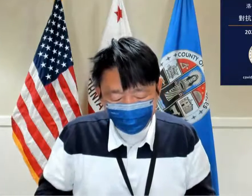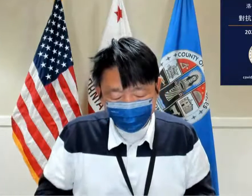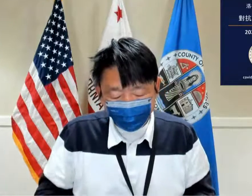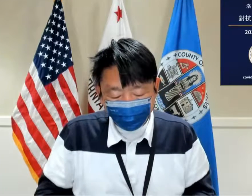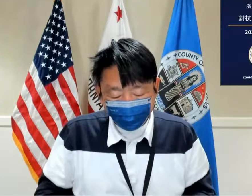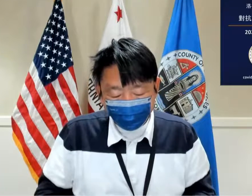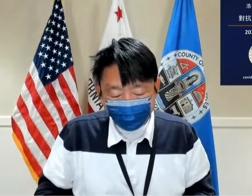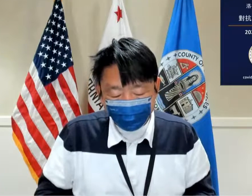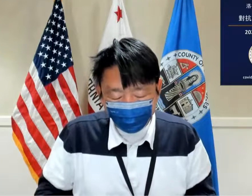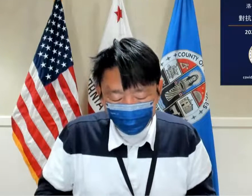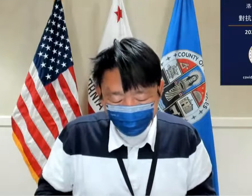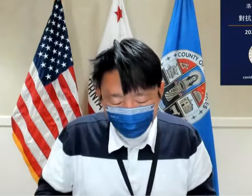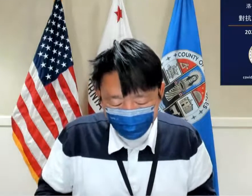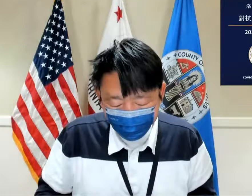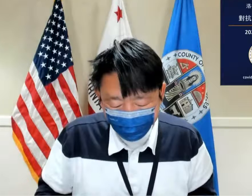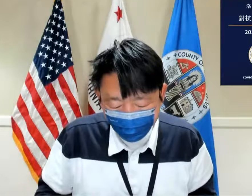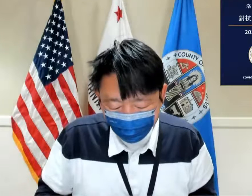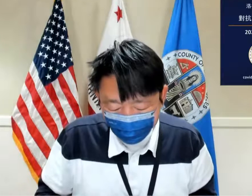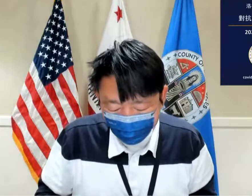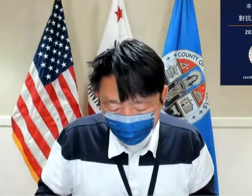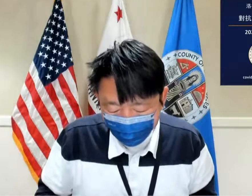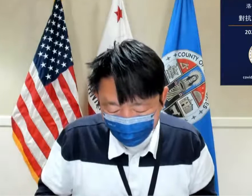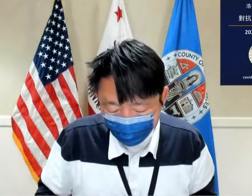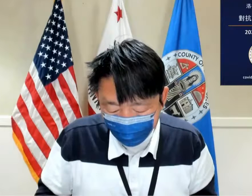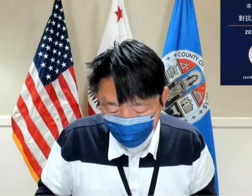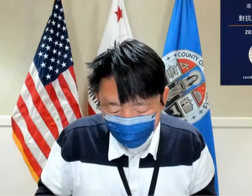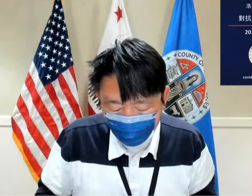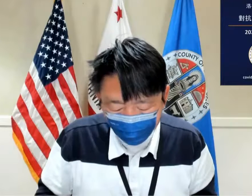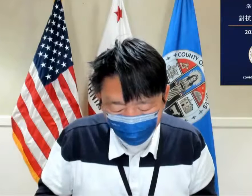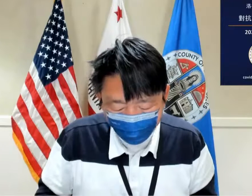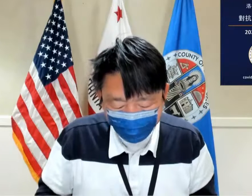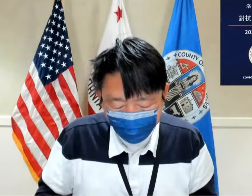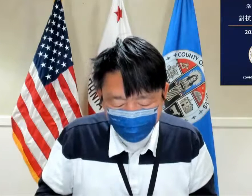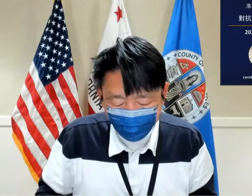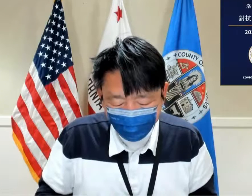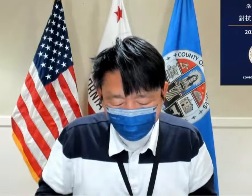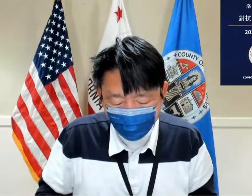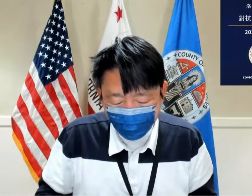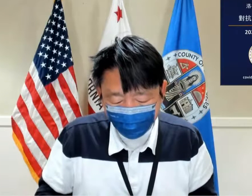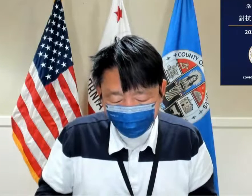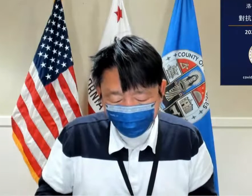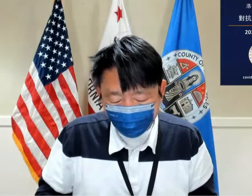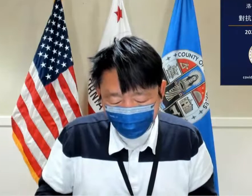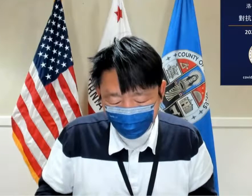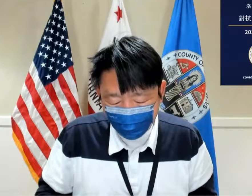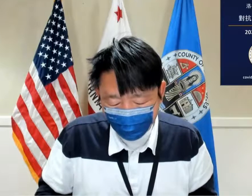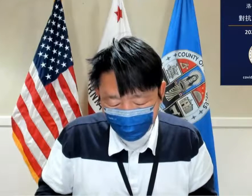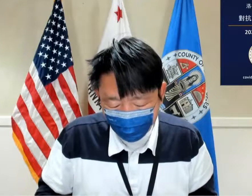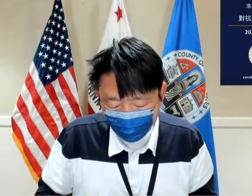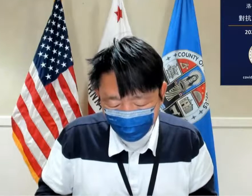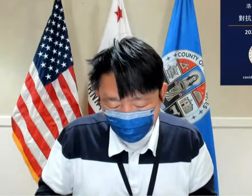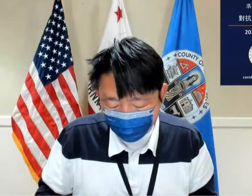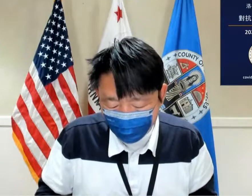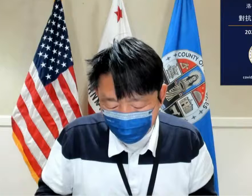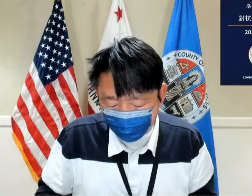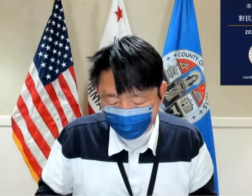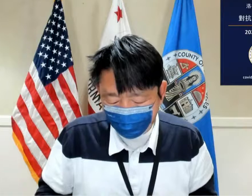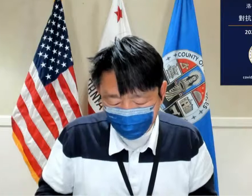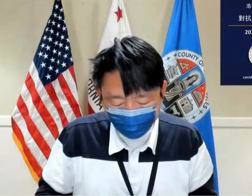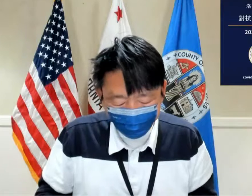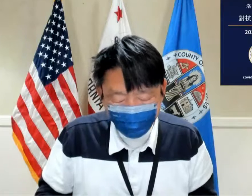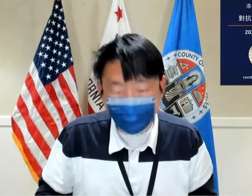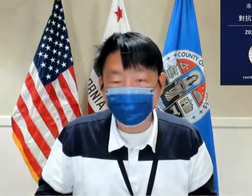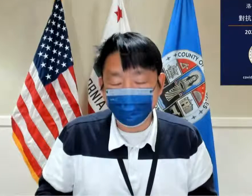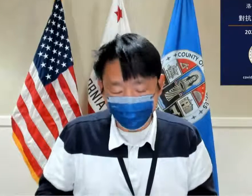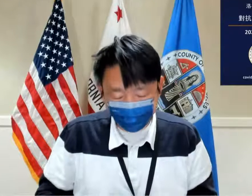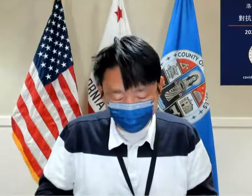种。当然，工作在这2个部门的人群，同时还可以在社区、工会及医疗机构